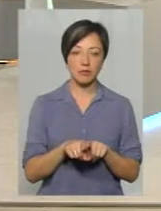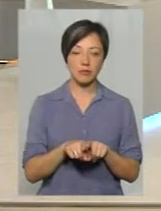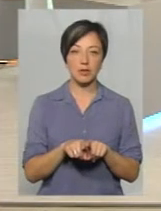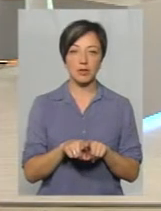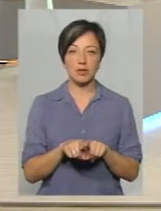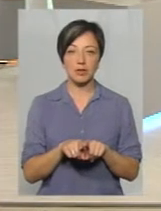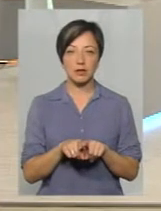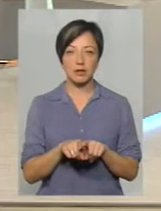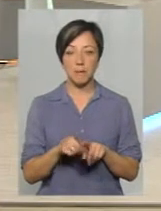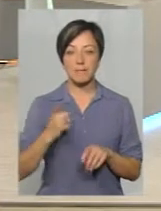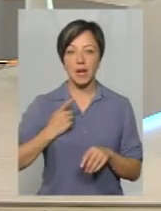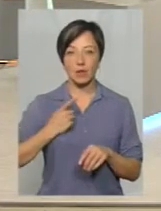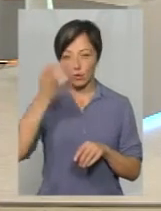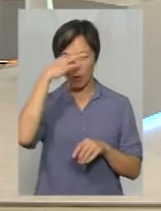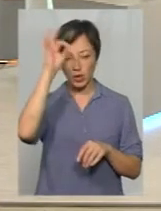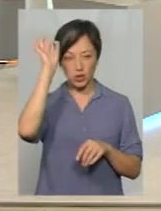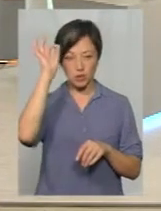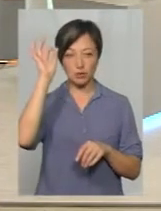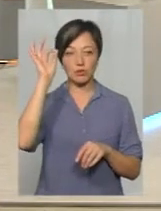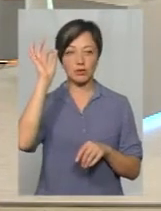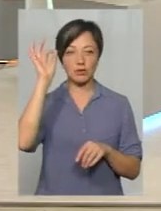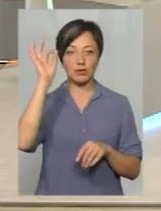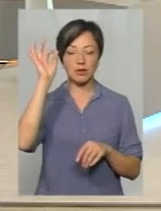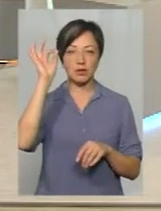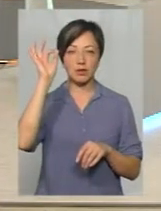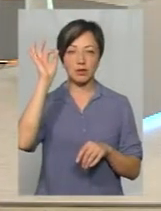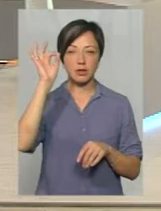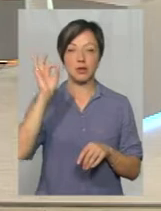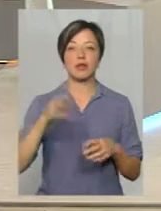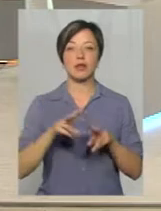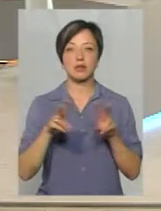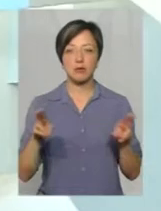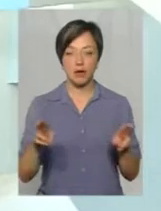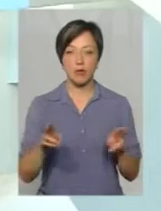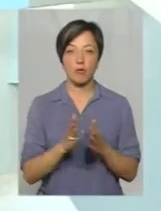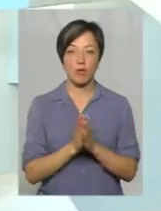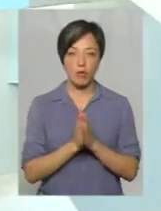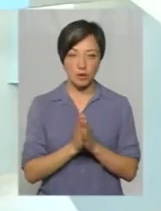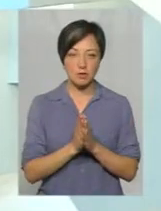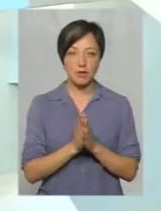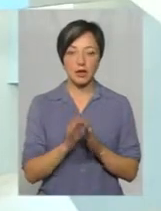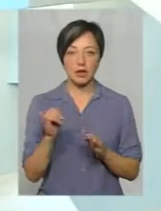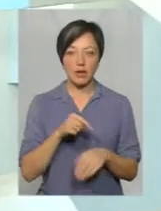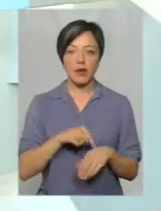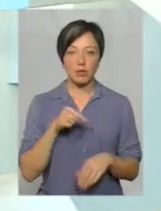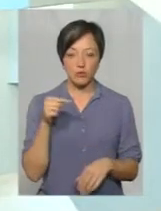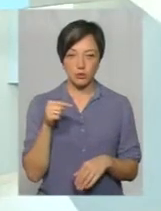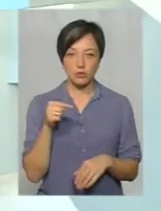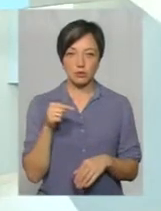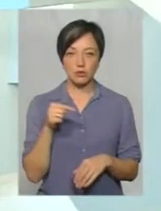дії з патрульною поліцією. Ми так само їх просимо, і вони, в принципі,